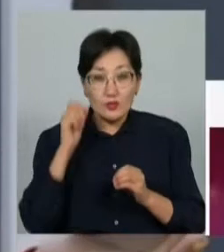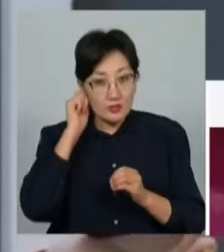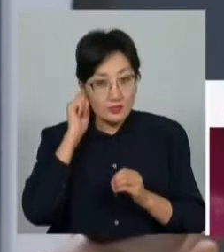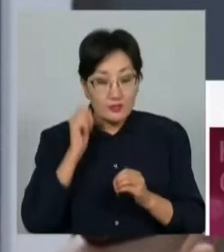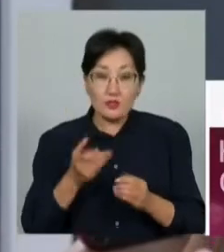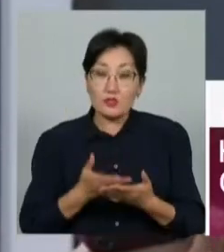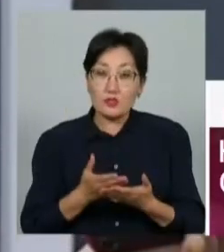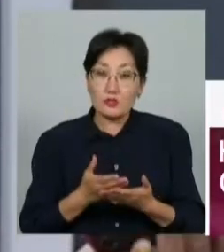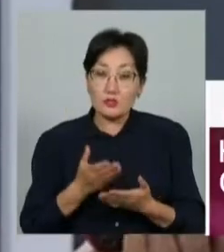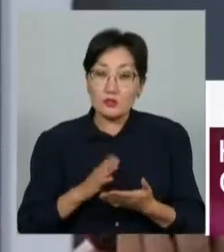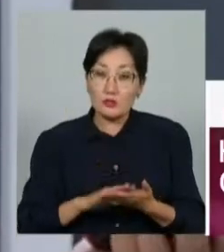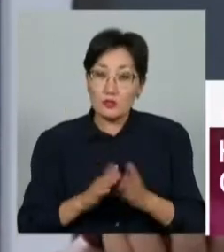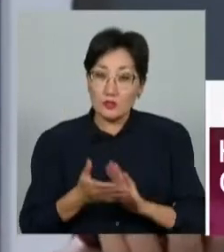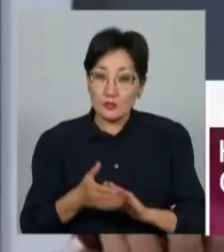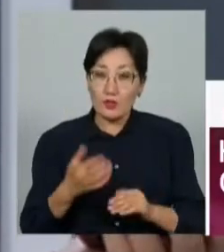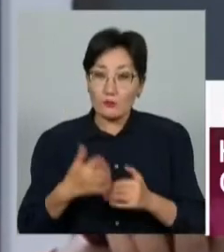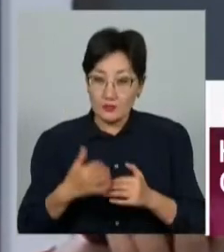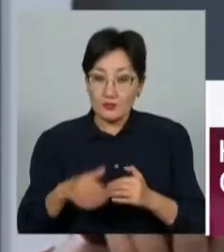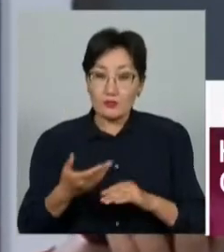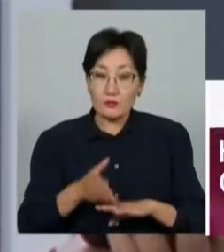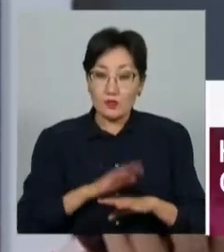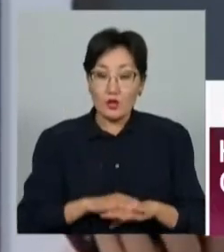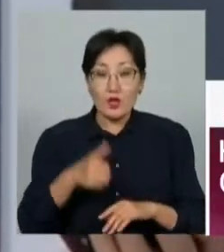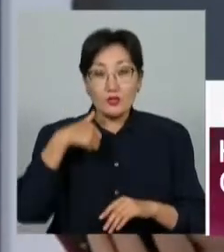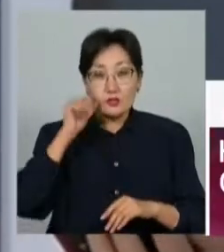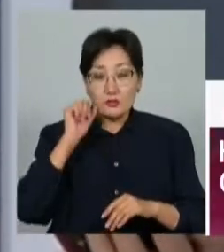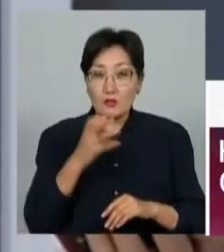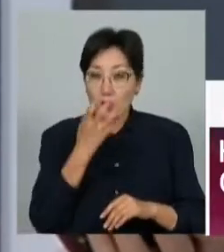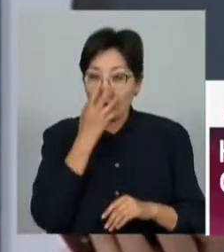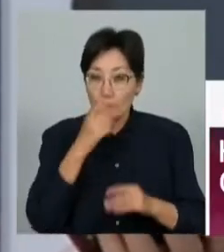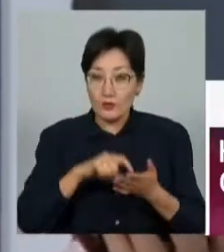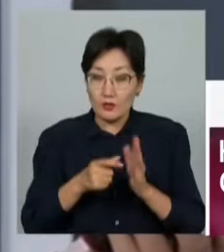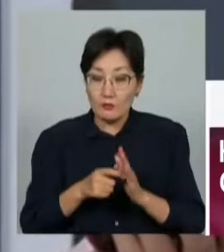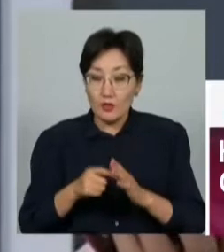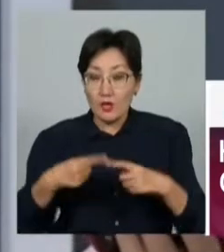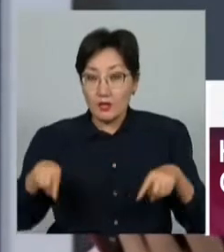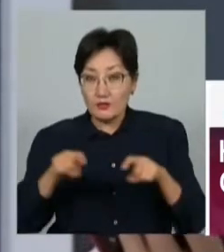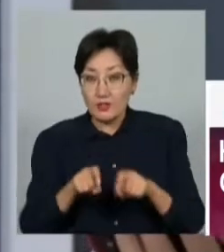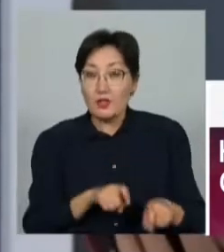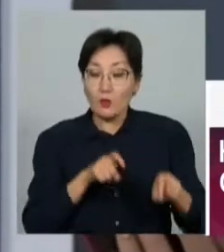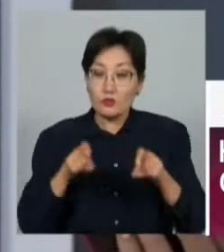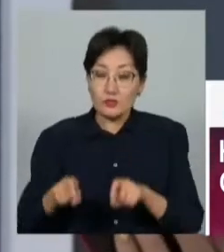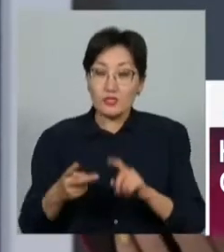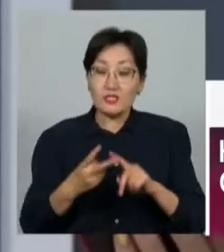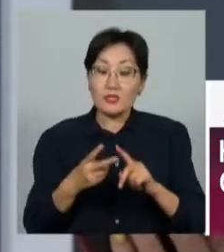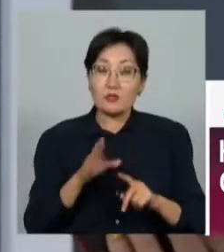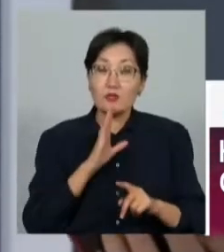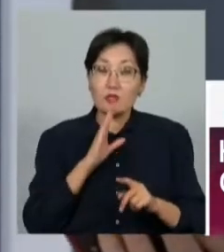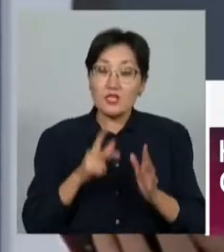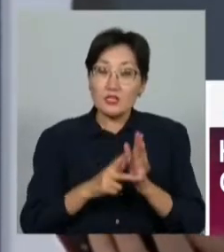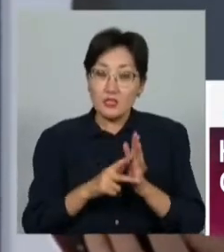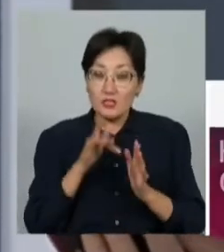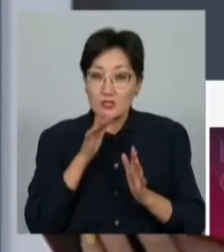қазір орта деңгейде. Кеше реанимациядан отделениеге ауыстырдық. Ал екінші қызымыз